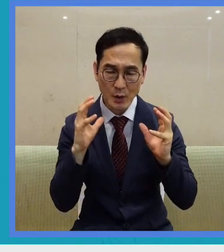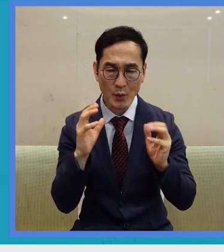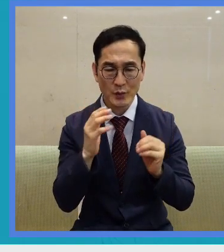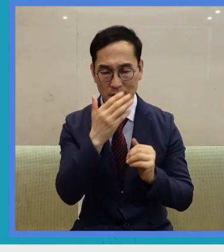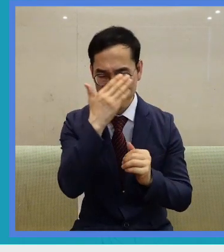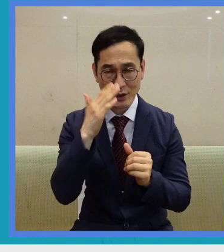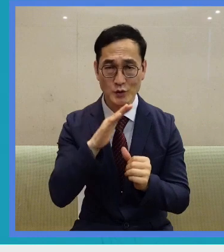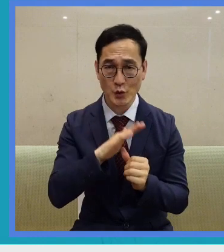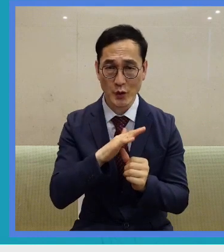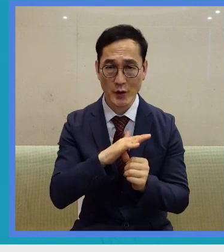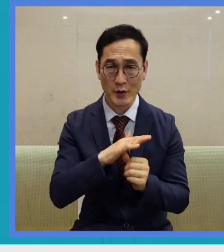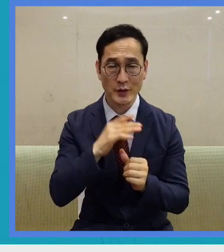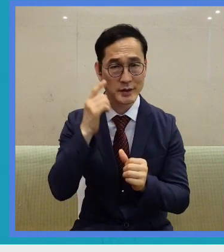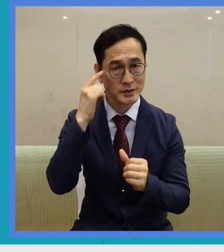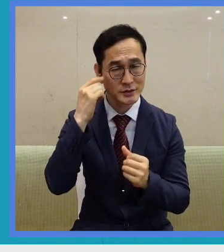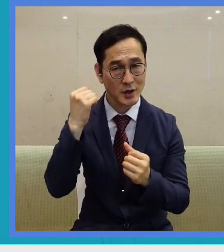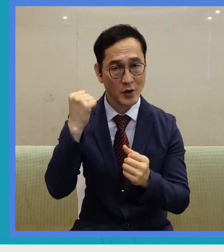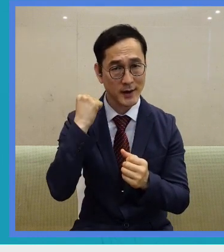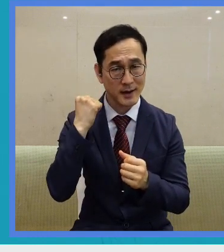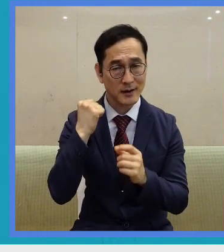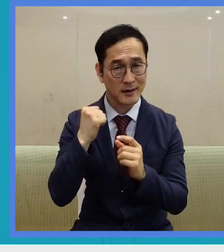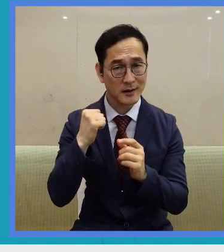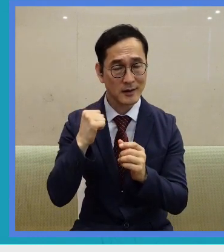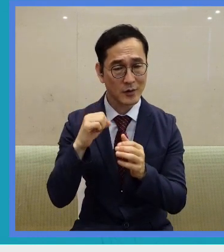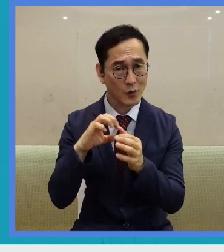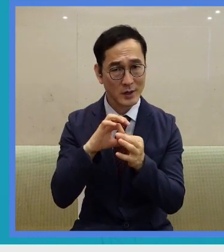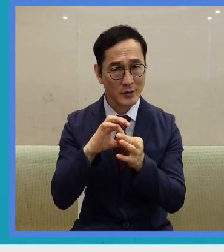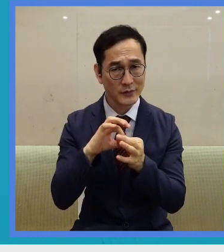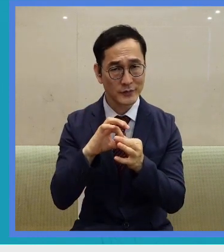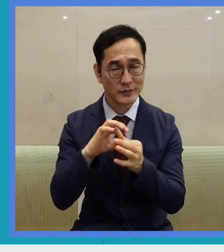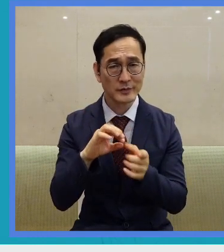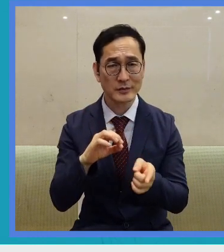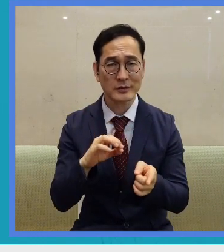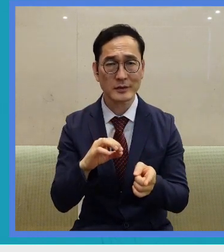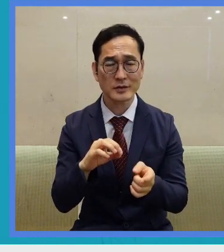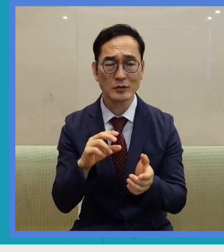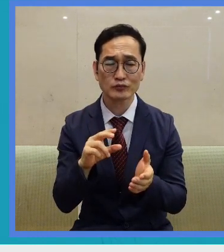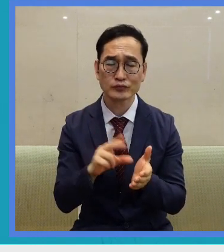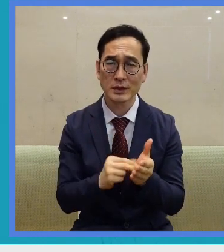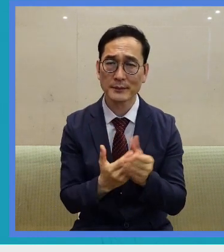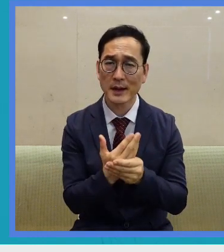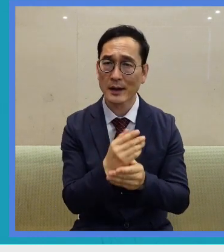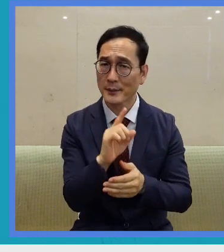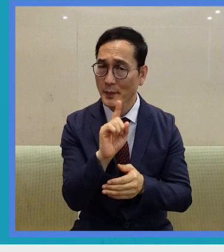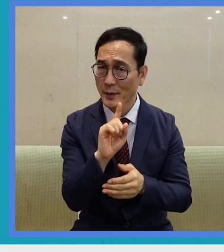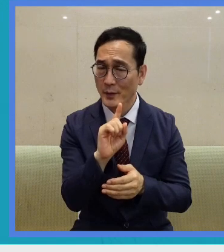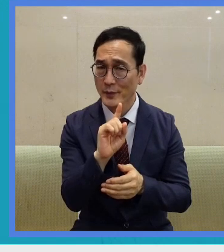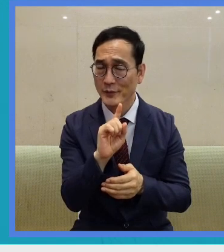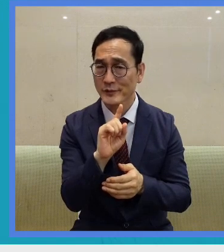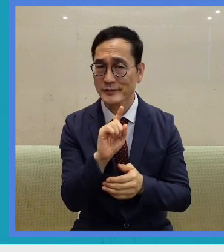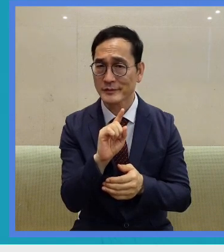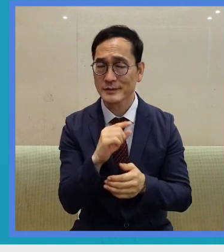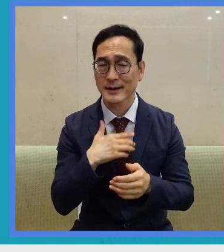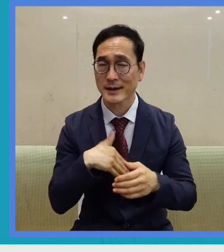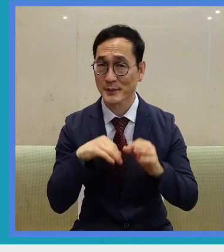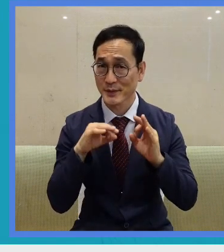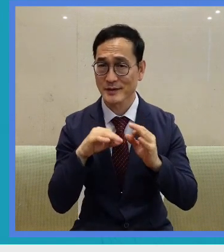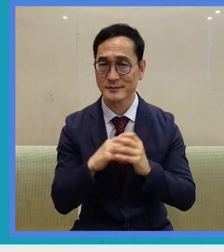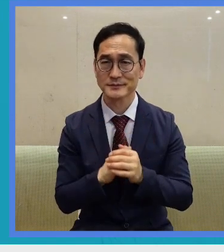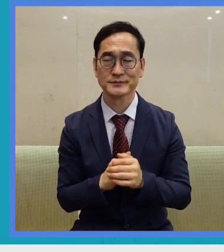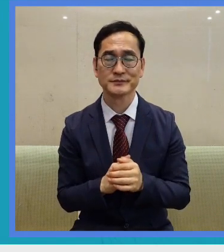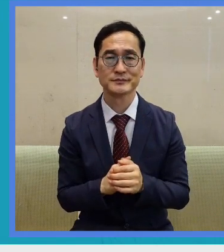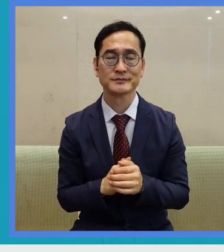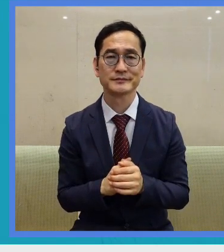어떻게 정신건강적으로 이제 영향을 받았는지에 대해서 문제를 제기할 수밖에 없습니다. 굉장히 초기에도